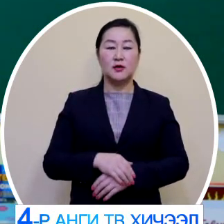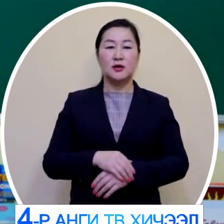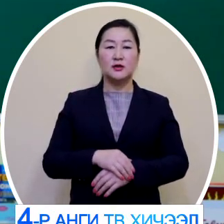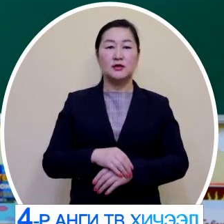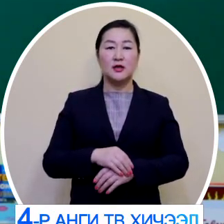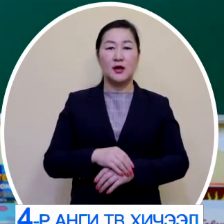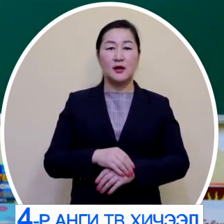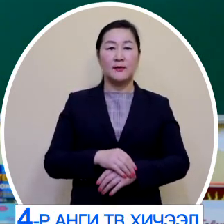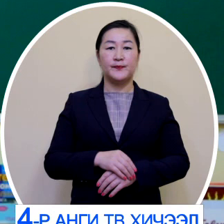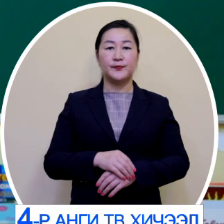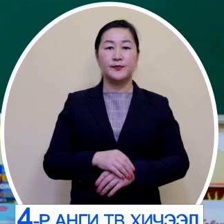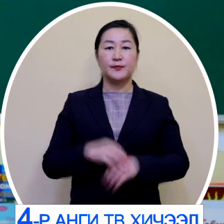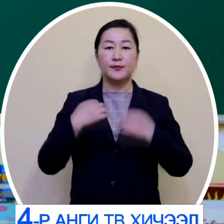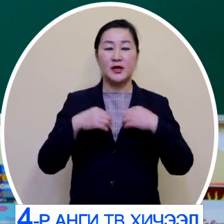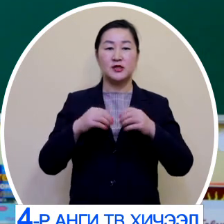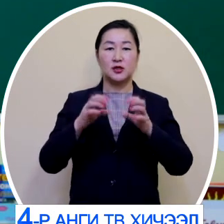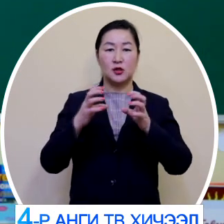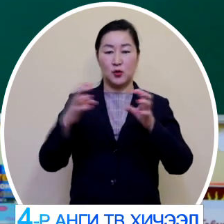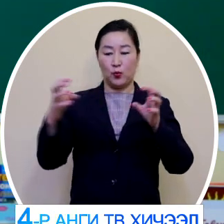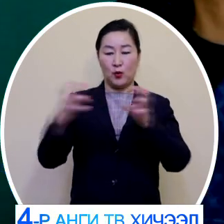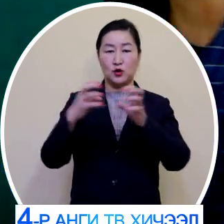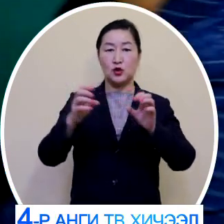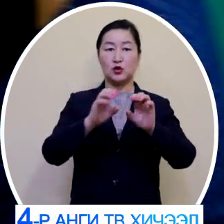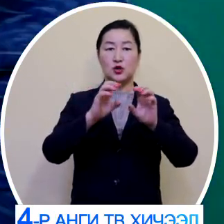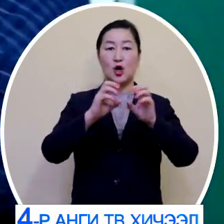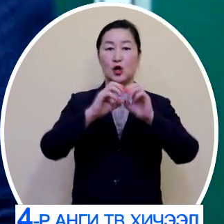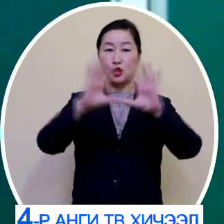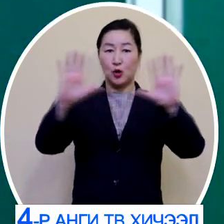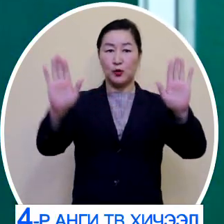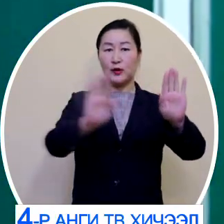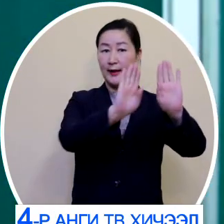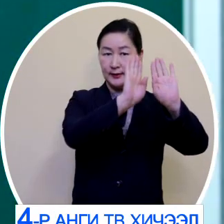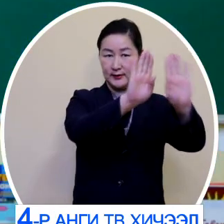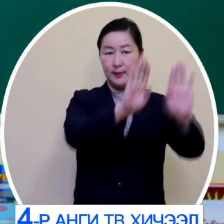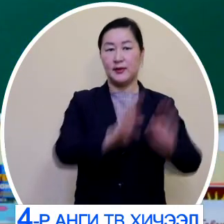дээр бид нэр үзсэн. За, багш нь соронз томруулаад